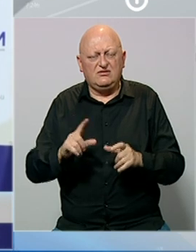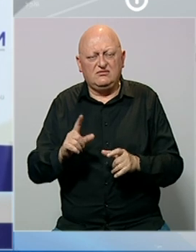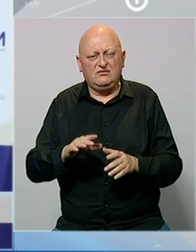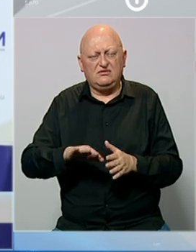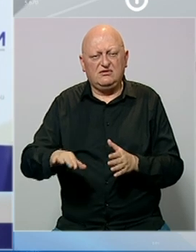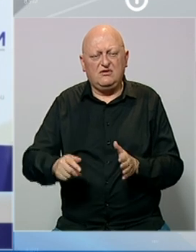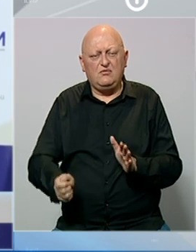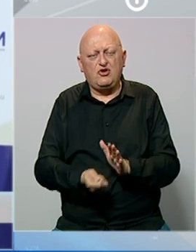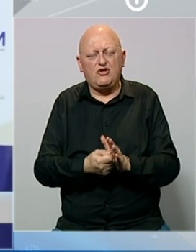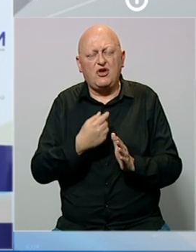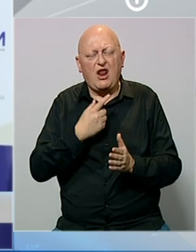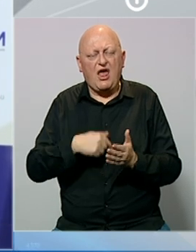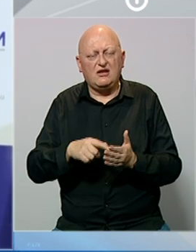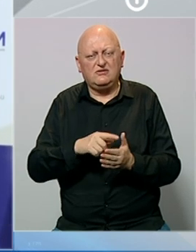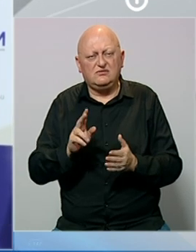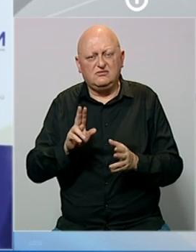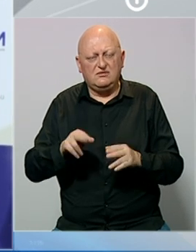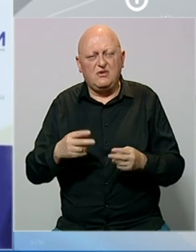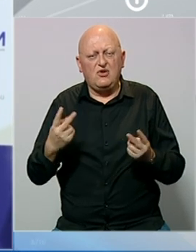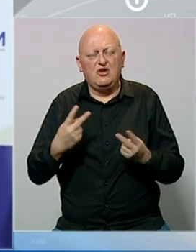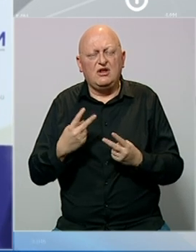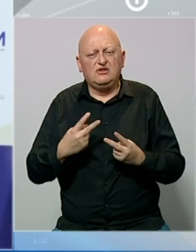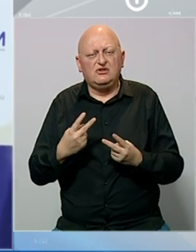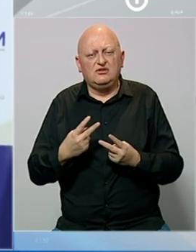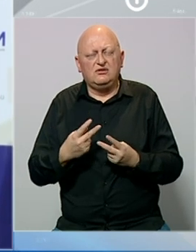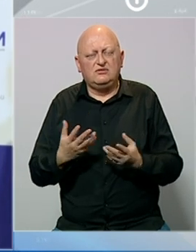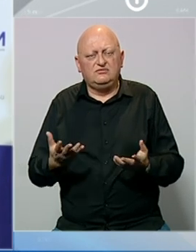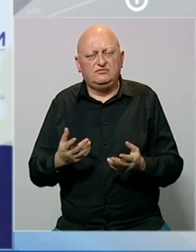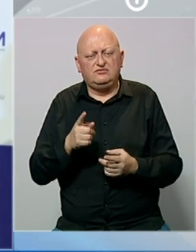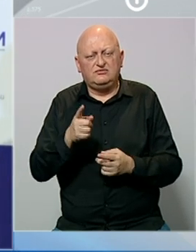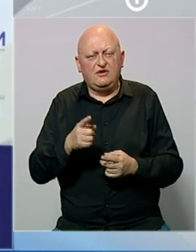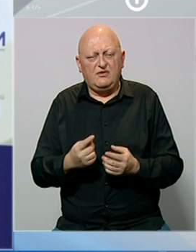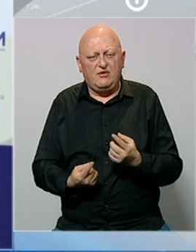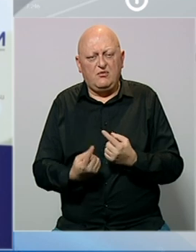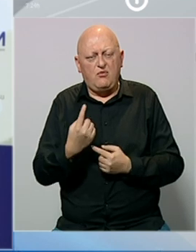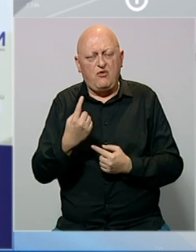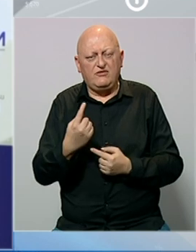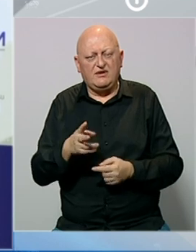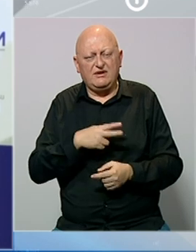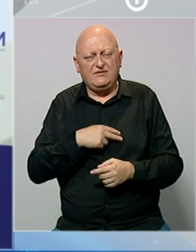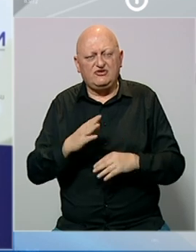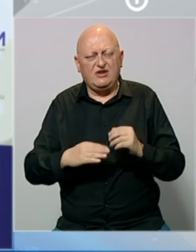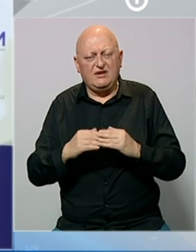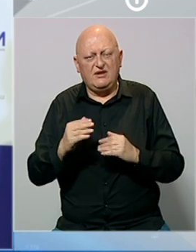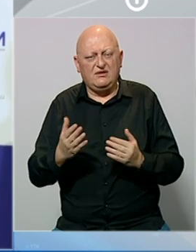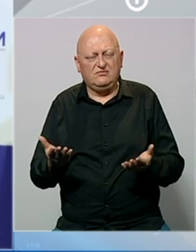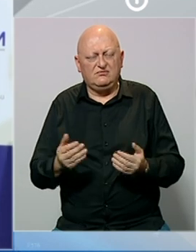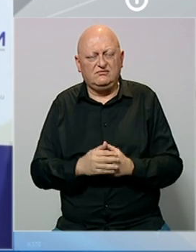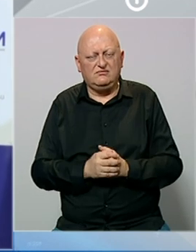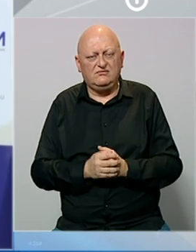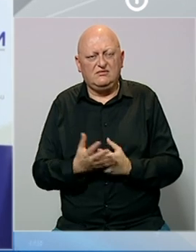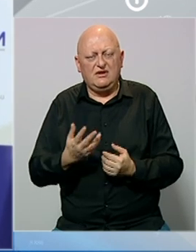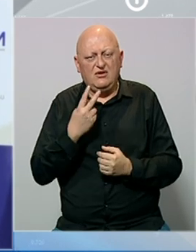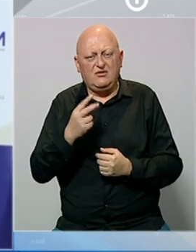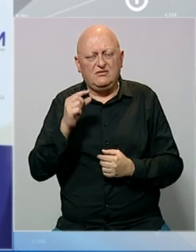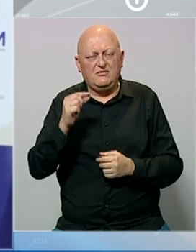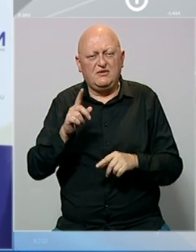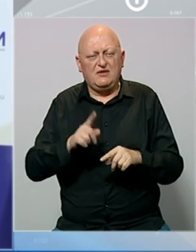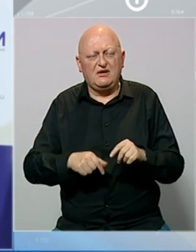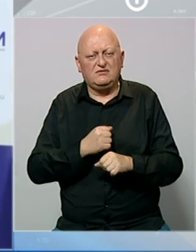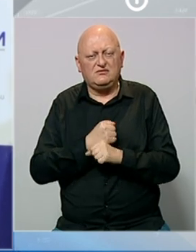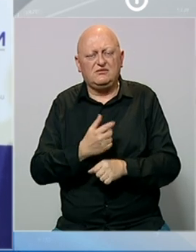od prodaje glasova, kao niti da postoji razumijevanje da su ovakve pojave zapravo krivična djela i gdje je predviđena minimalna